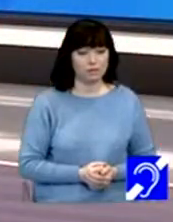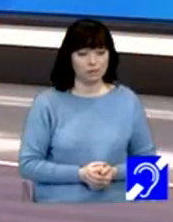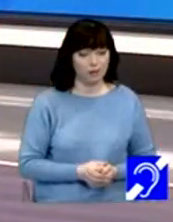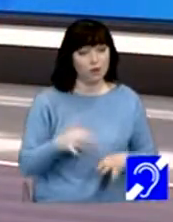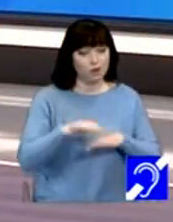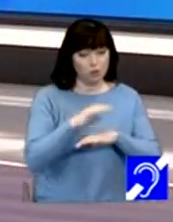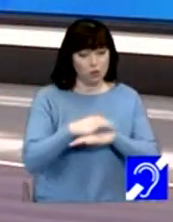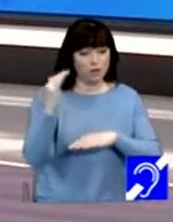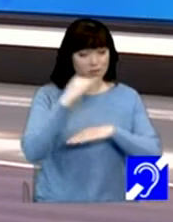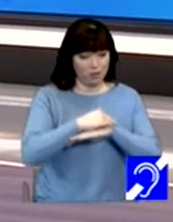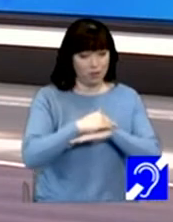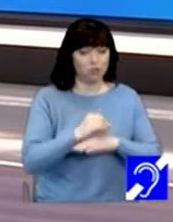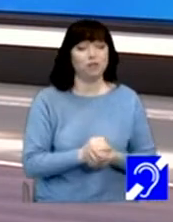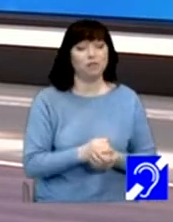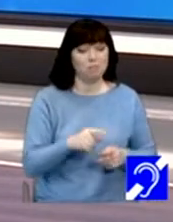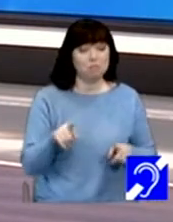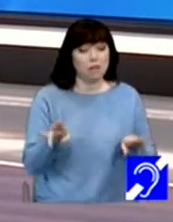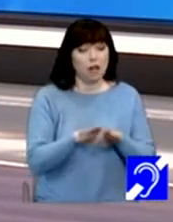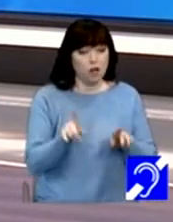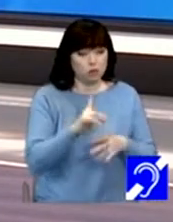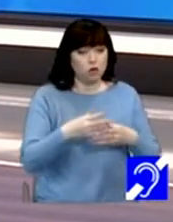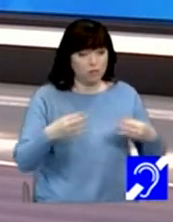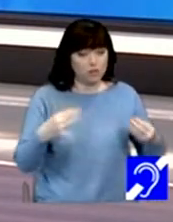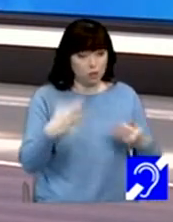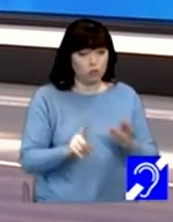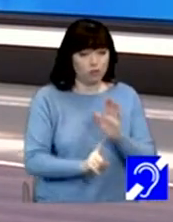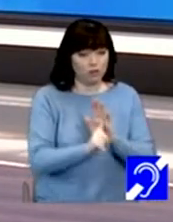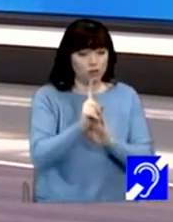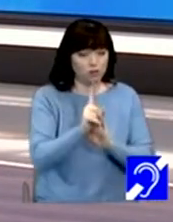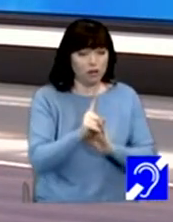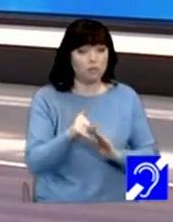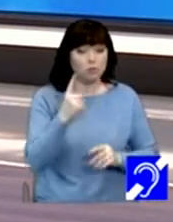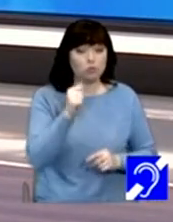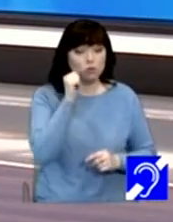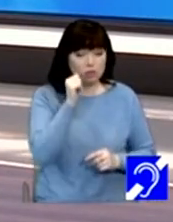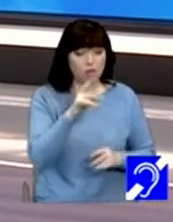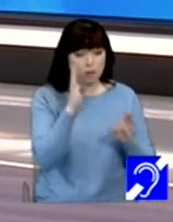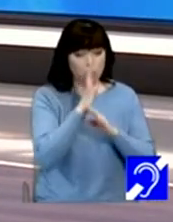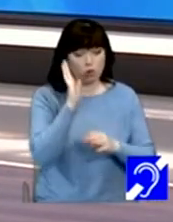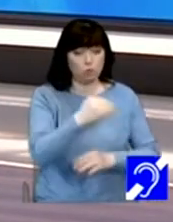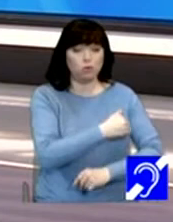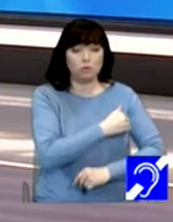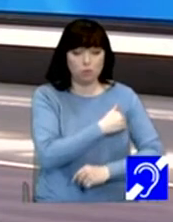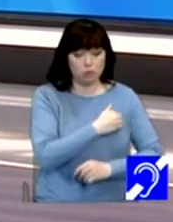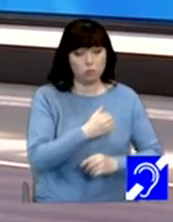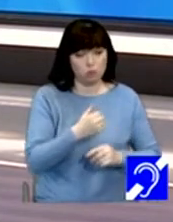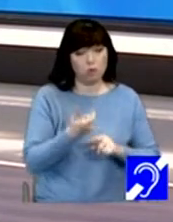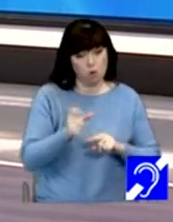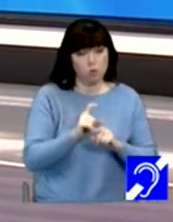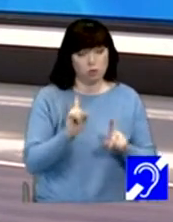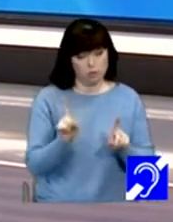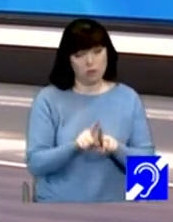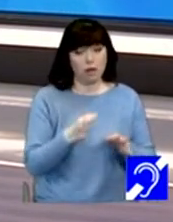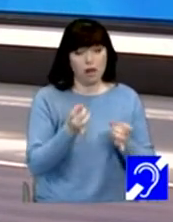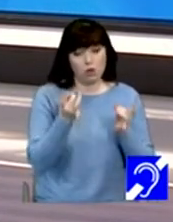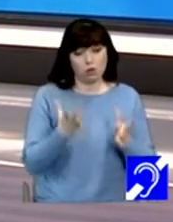Bine v-am găsit în Republica Moldova. Se pare că primăvara își reintre în drepturi, pentru că mâine vom avea parte de temperaturi destul de generoase.